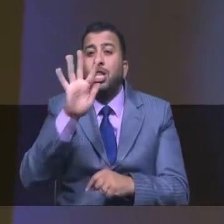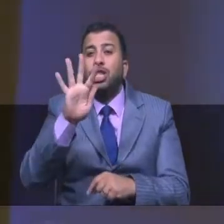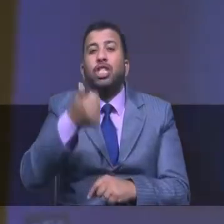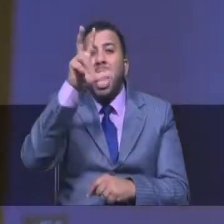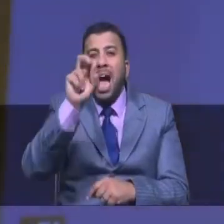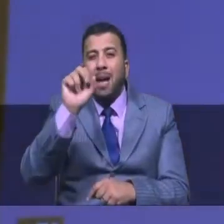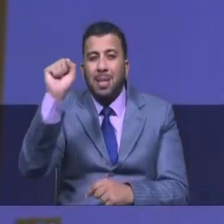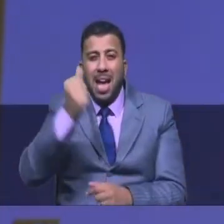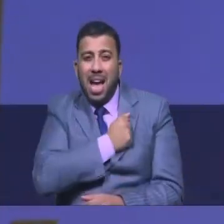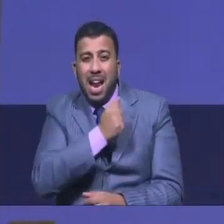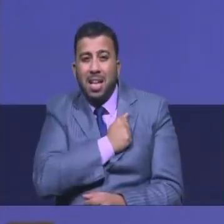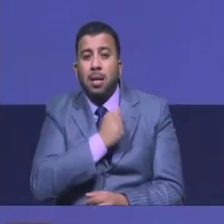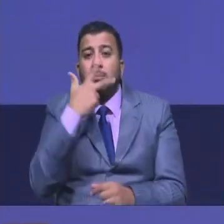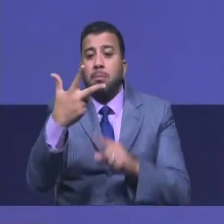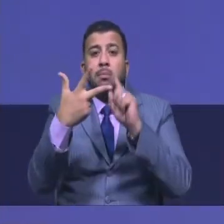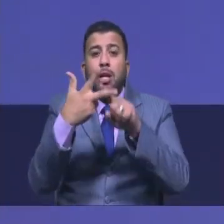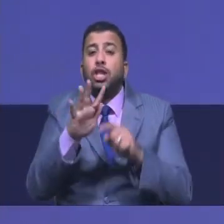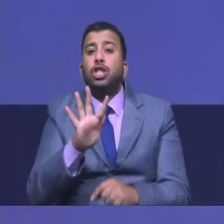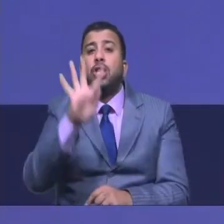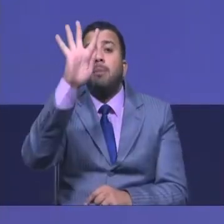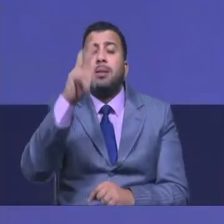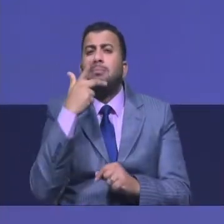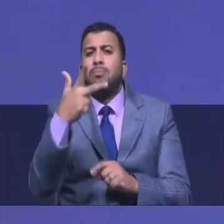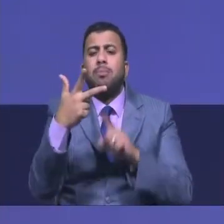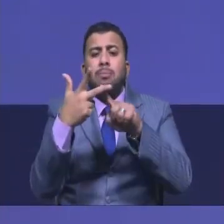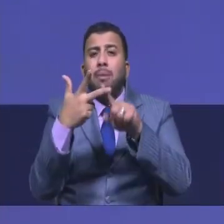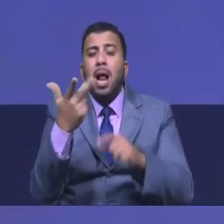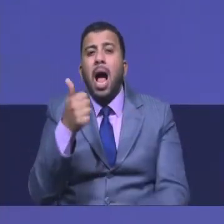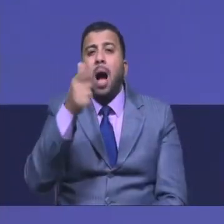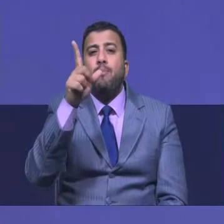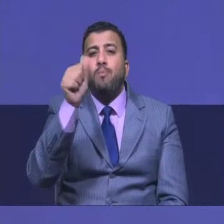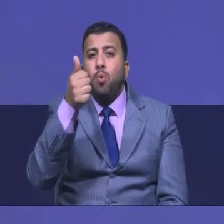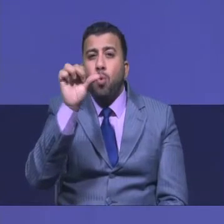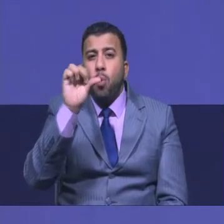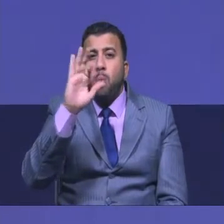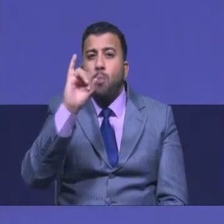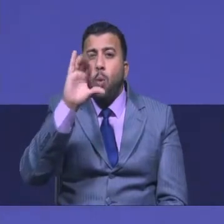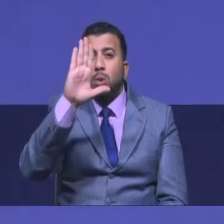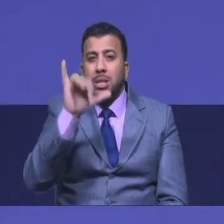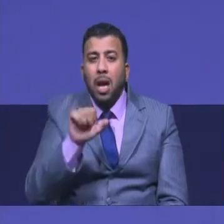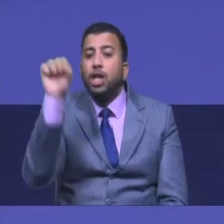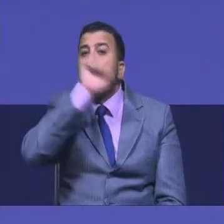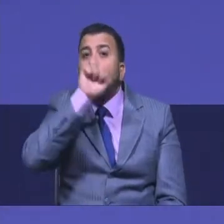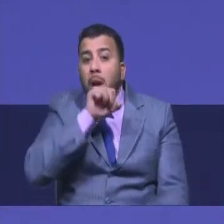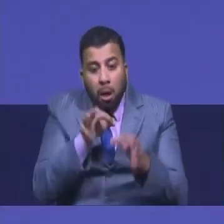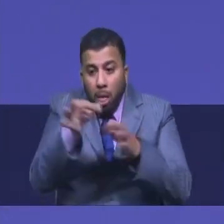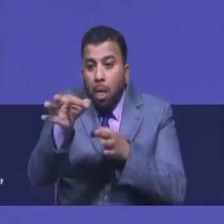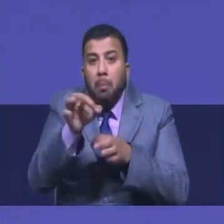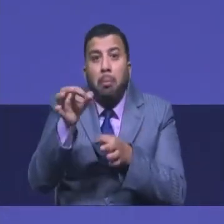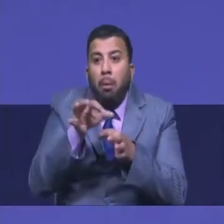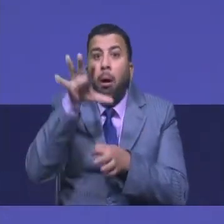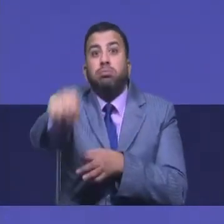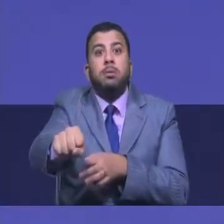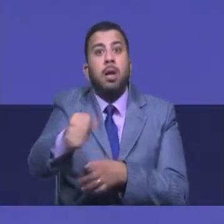إيران من إنزال قواته في الجزء الشمالي من جزيرة أبو موسى التابعة لإمارة الشارقة. وما أن